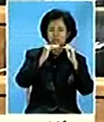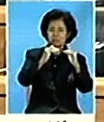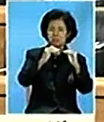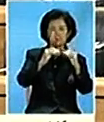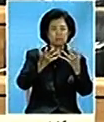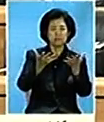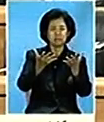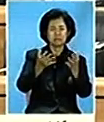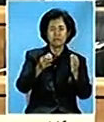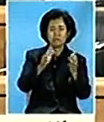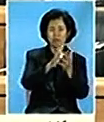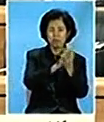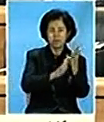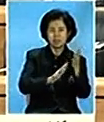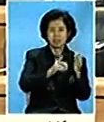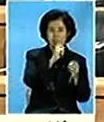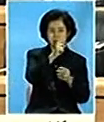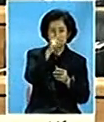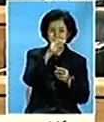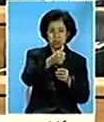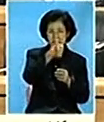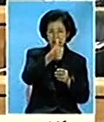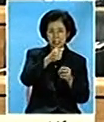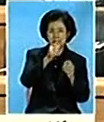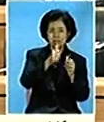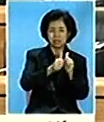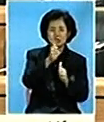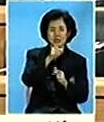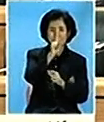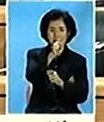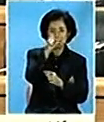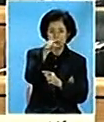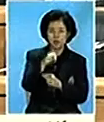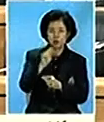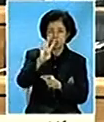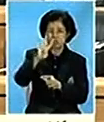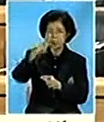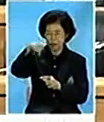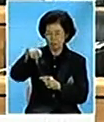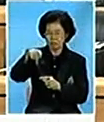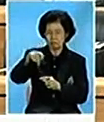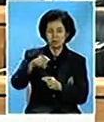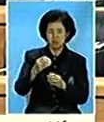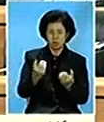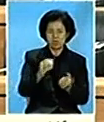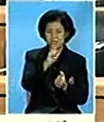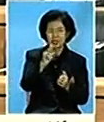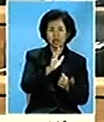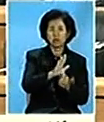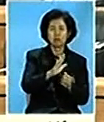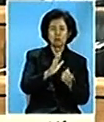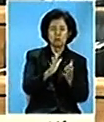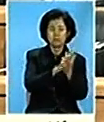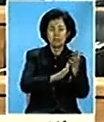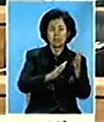มาตรฐานของแผนที่ที่ดีสุดคือ1ต่อ 4,000 นะครับเพราะว่าขณะนี้เราใช้แผนที่ของทหารบ้างแผนที่ของชิสดาบ้างแผนที่ของ